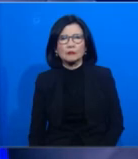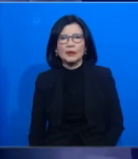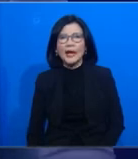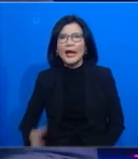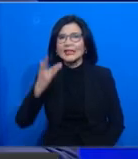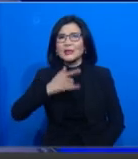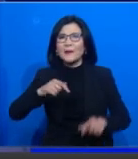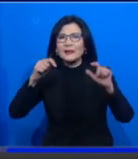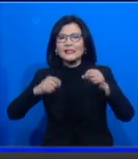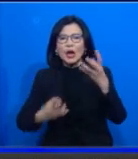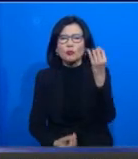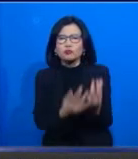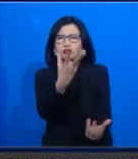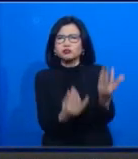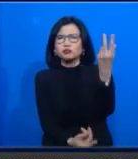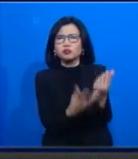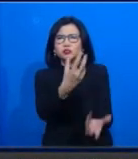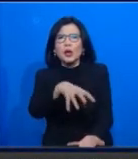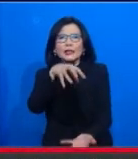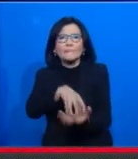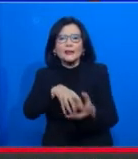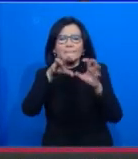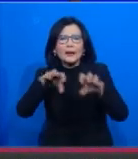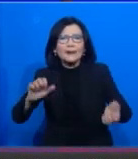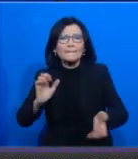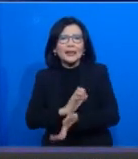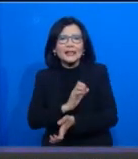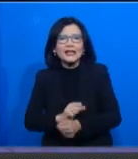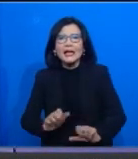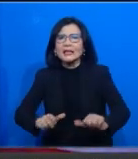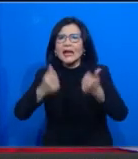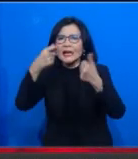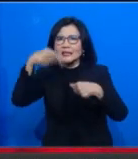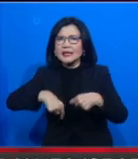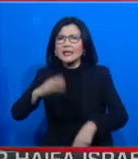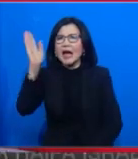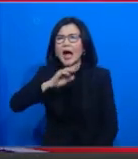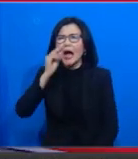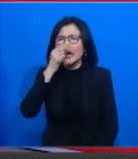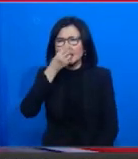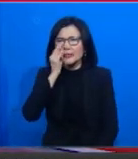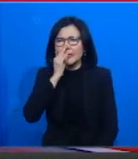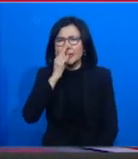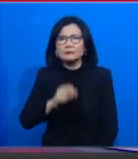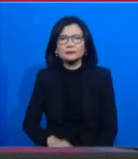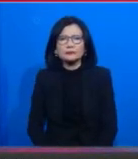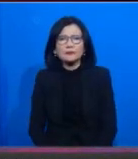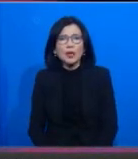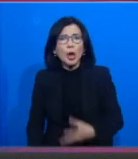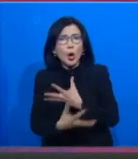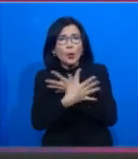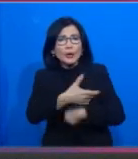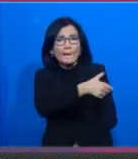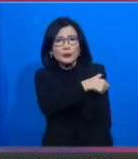Anda masih di redaksi. Kebakaran hebat melanda lapak barang bekas di Pondok Aren, Tangerang Selatan pada Senin petang. Untuk memadamkan api, warga dan